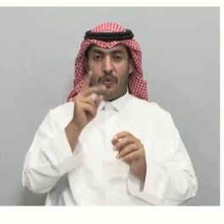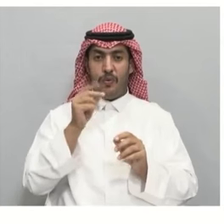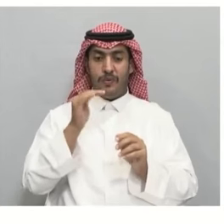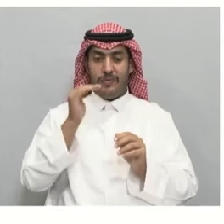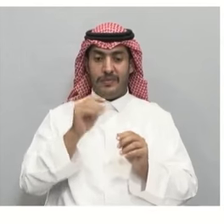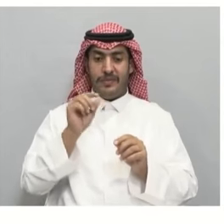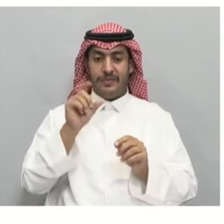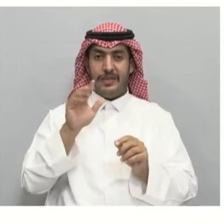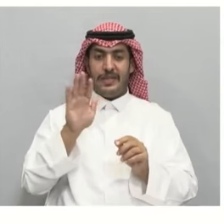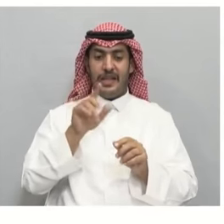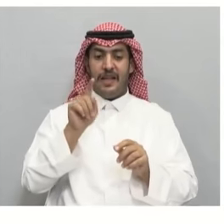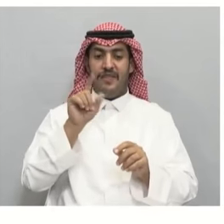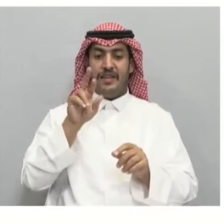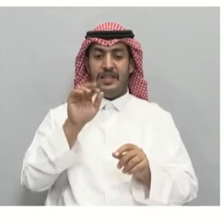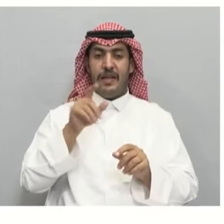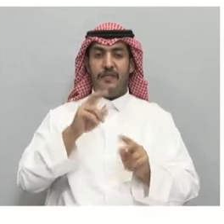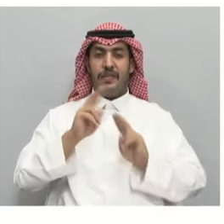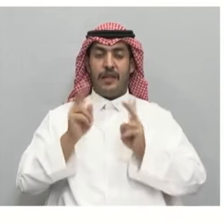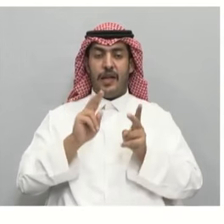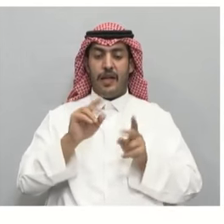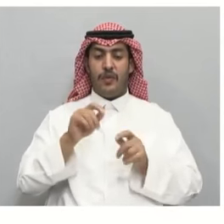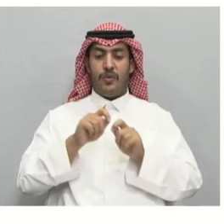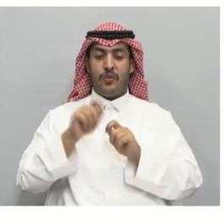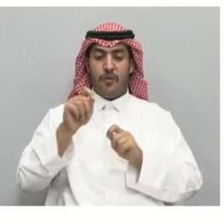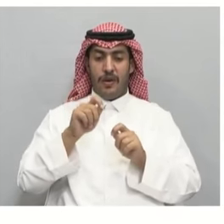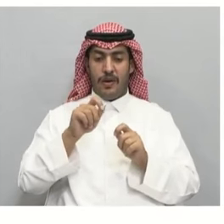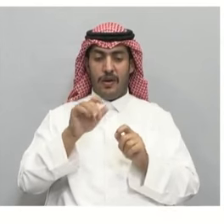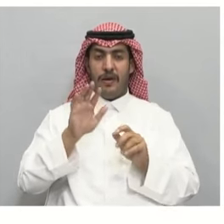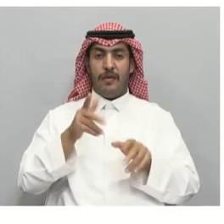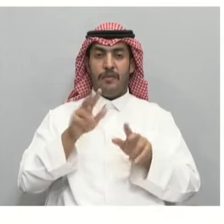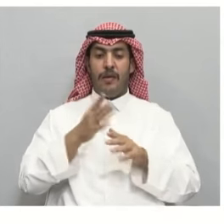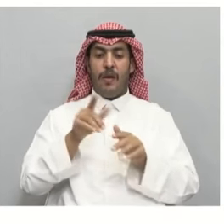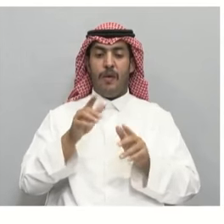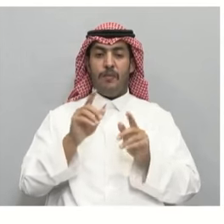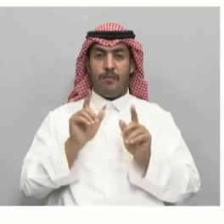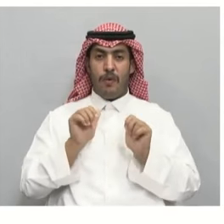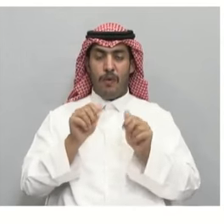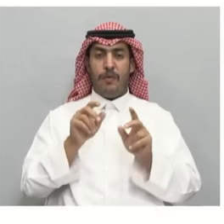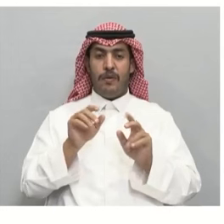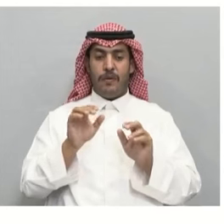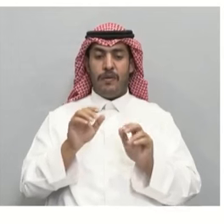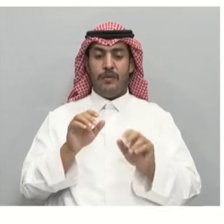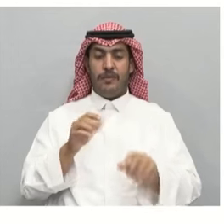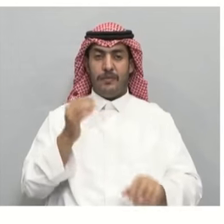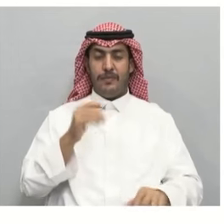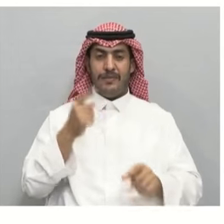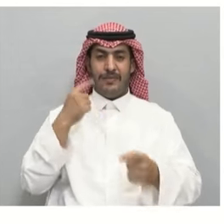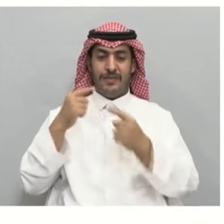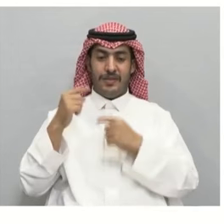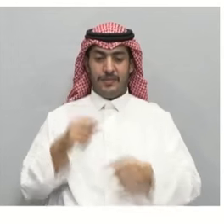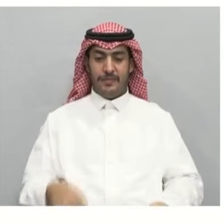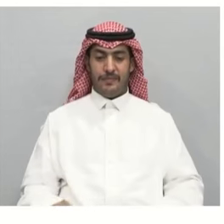فلزي فكيف تغير من طوله للابقاء على الم المقاومه الكهربائيه وخلونا